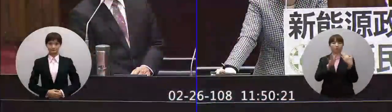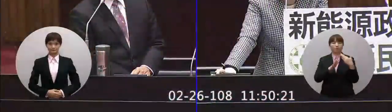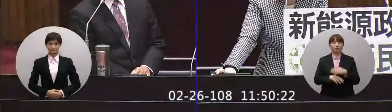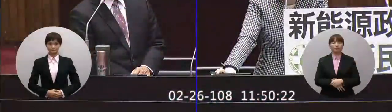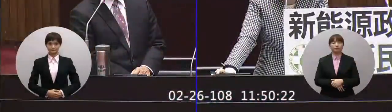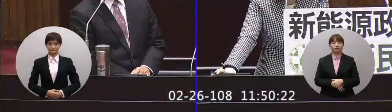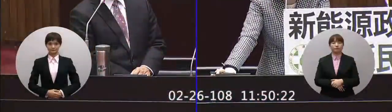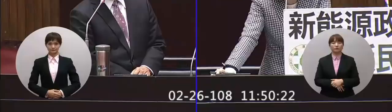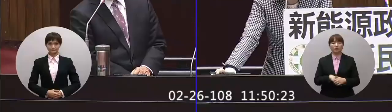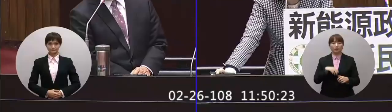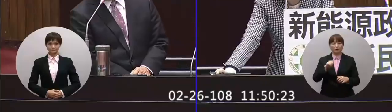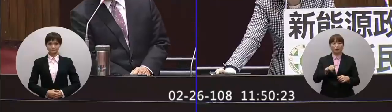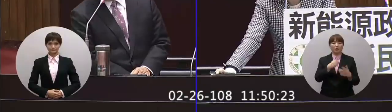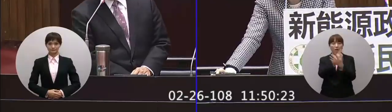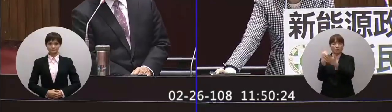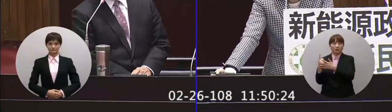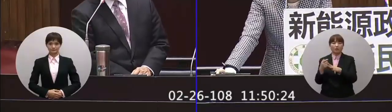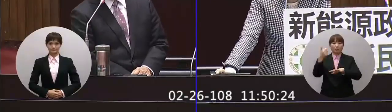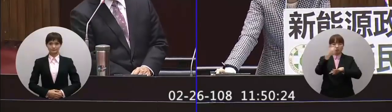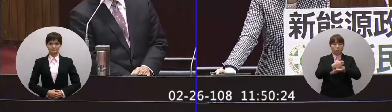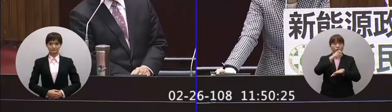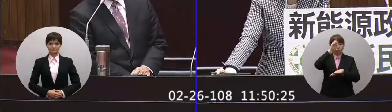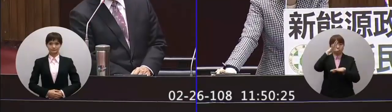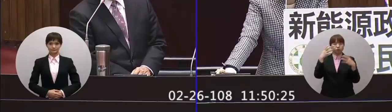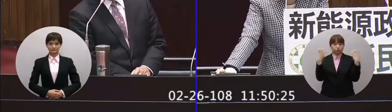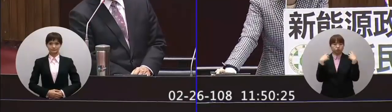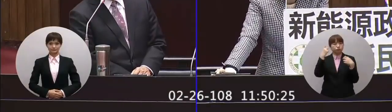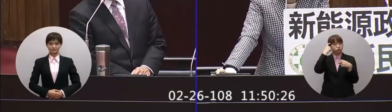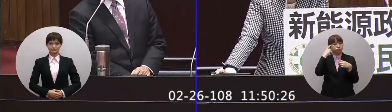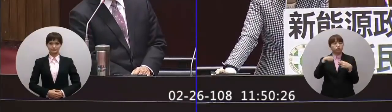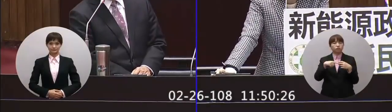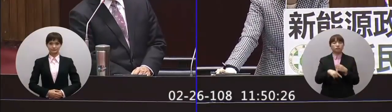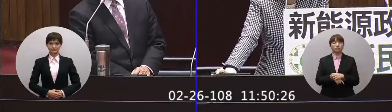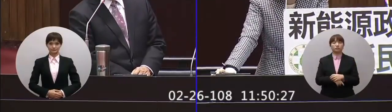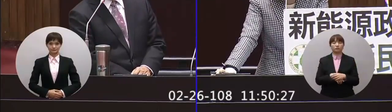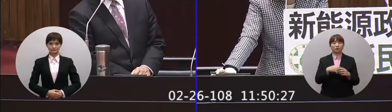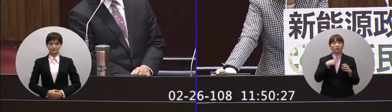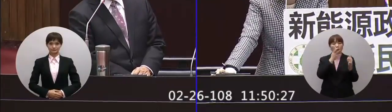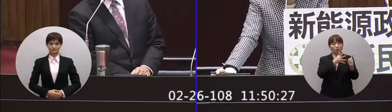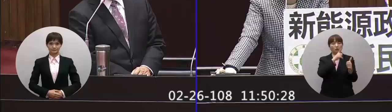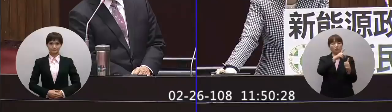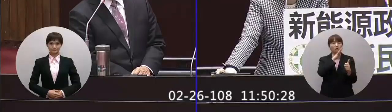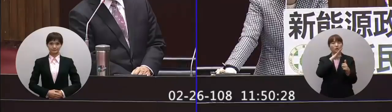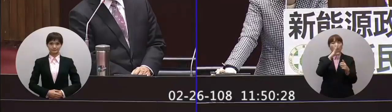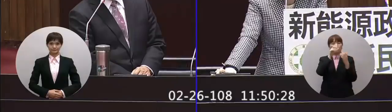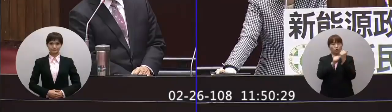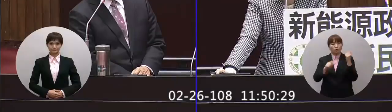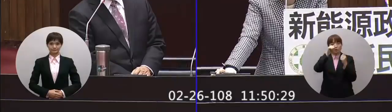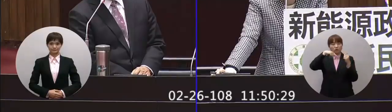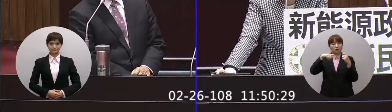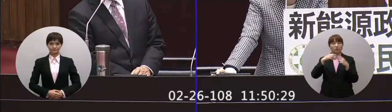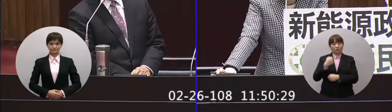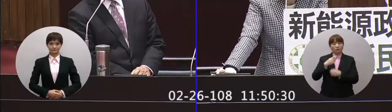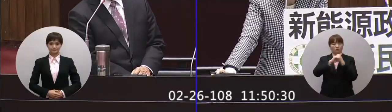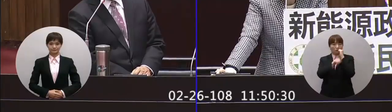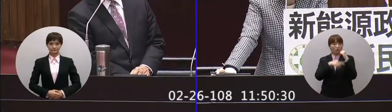争。我觉得这个是任何执政者该有的思维啊。我不晓得院长你有没有读过《孙子兵法》，你有研究